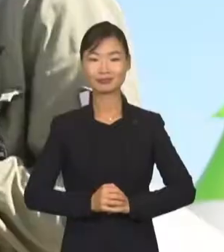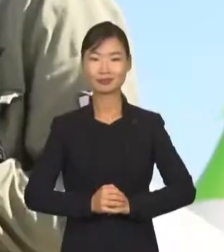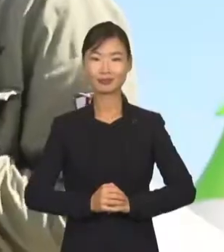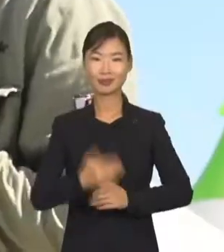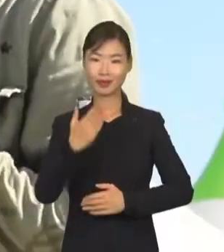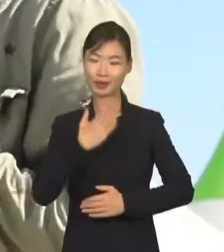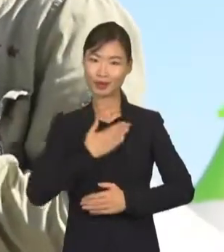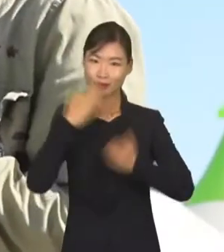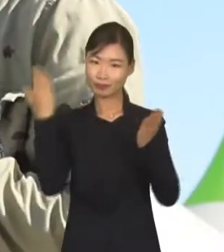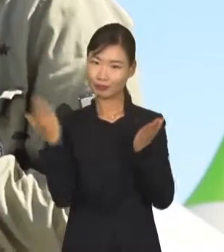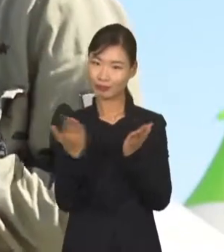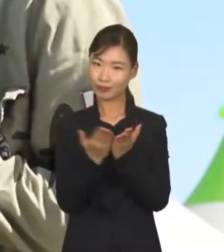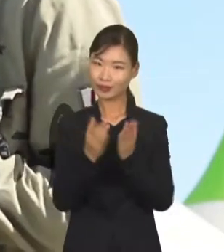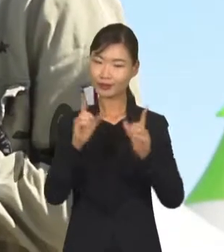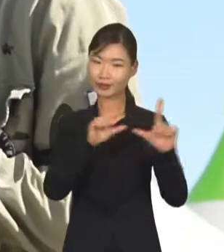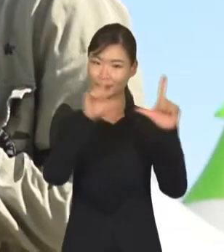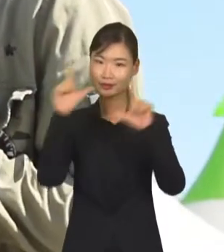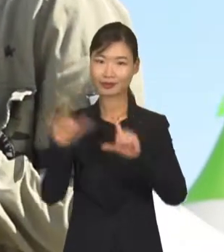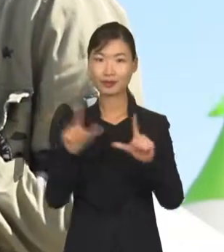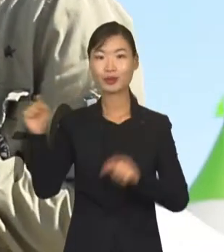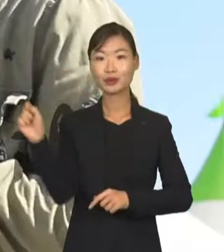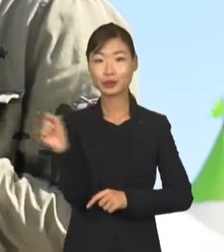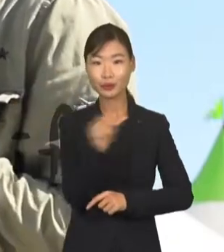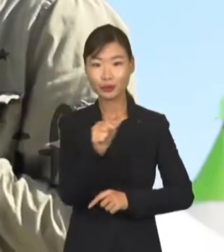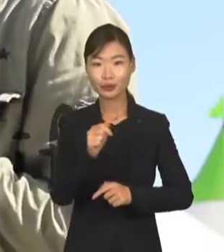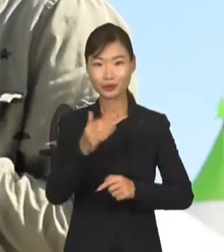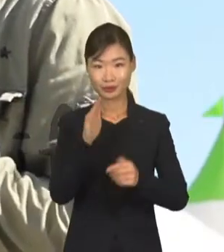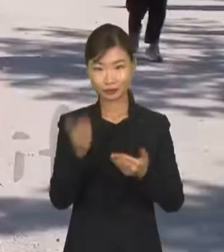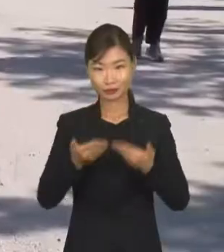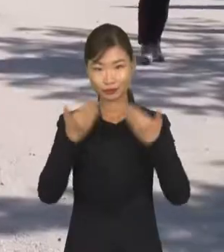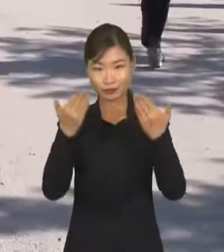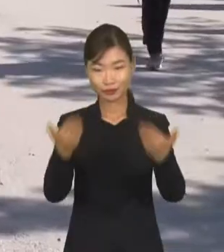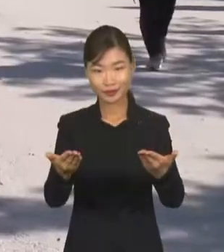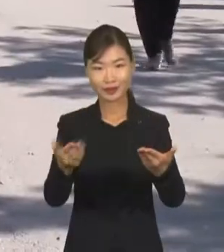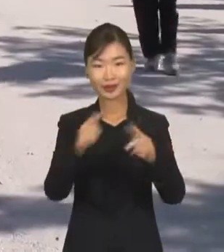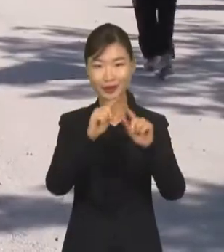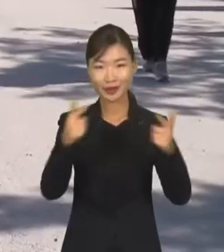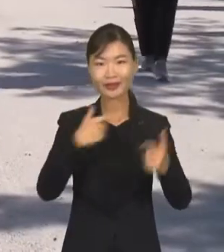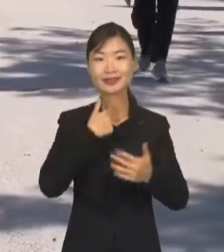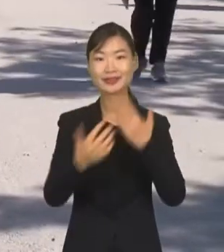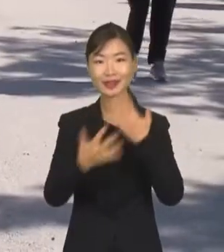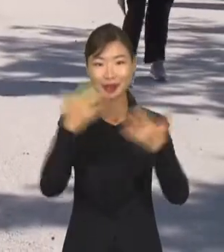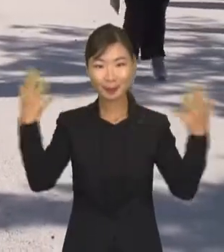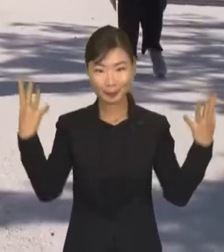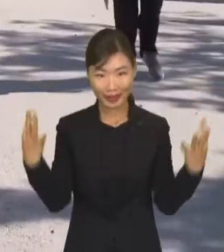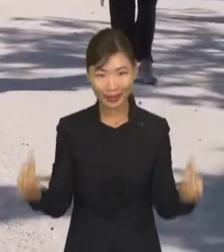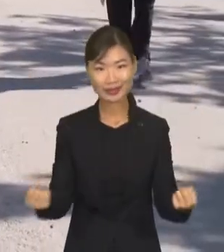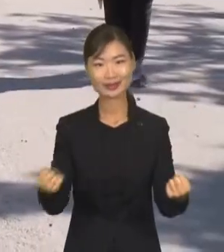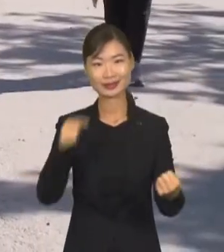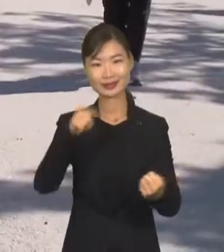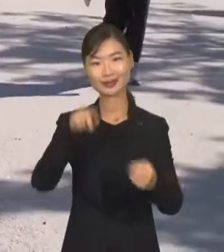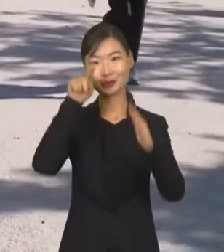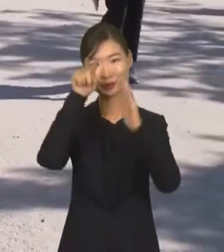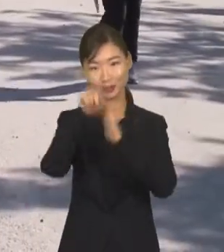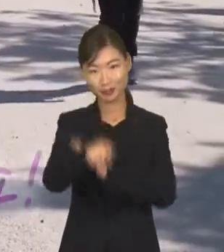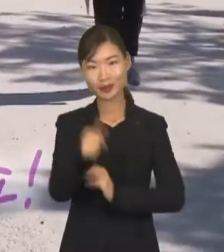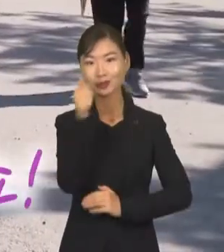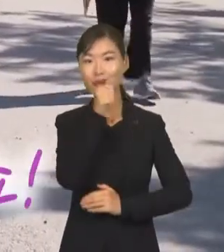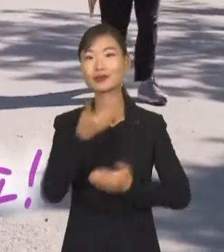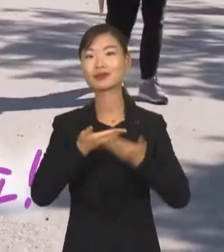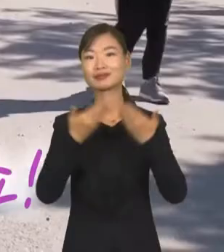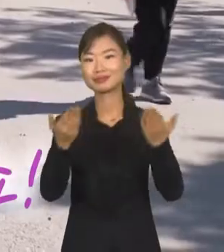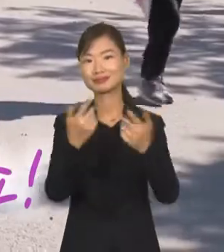자신에게 맞는 삶의 속도를 제시하는 슬로라이프. 다채로운 체험들로 가득한 그 현장 지금 소개해드리겠습니다.